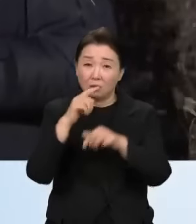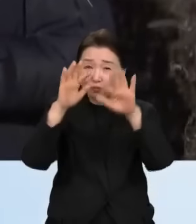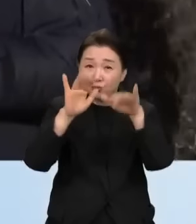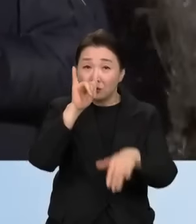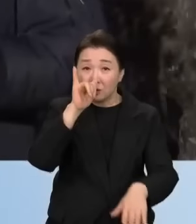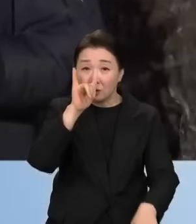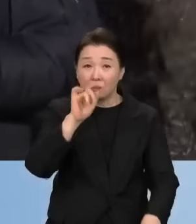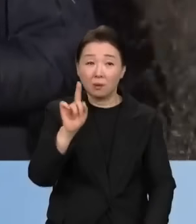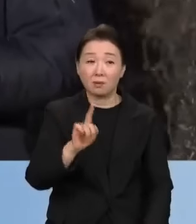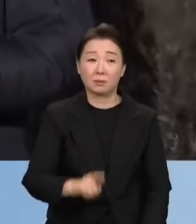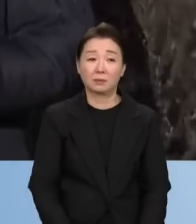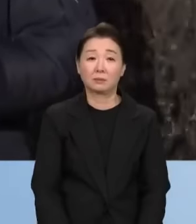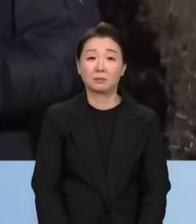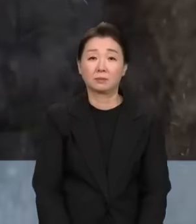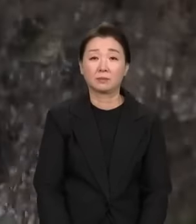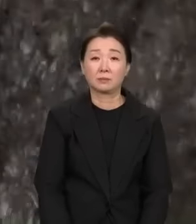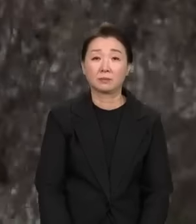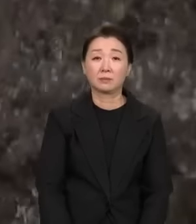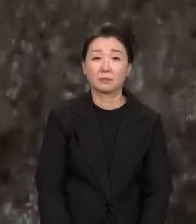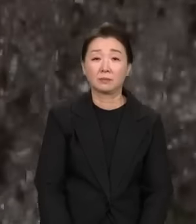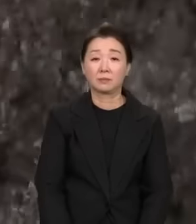내렸던 것 같네요.